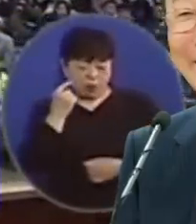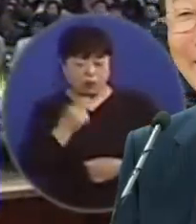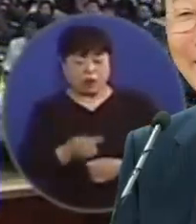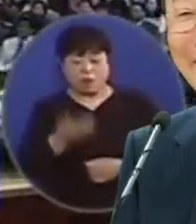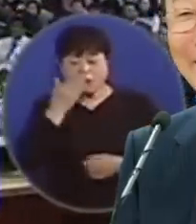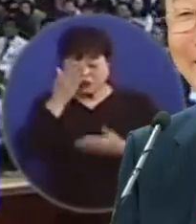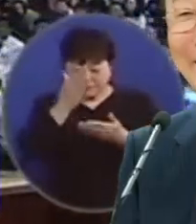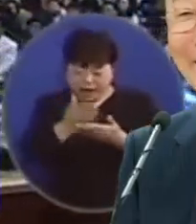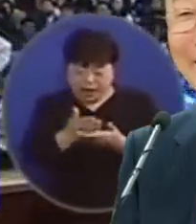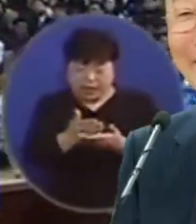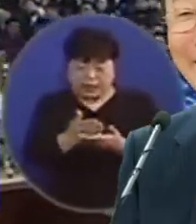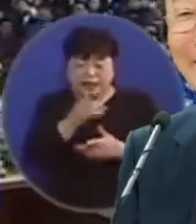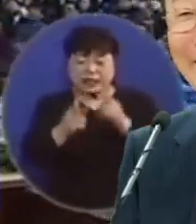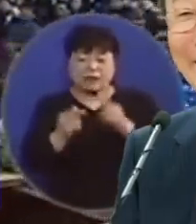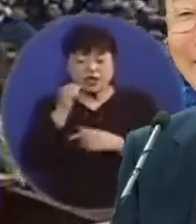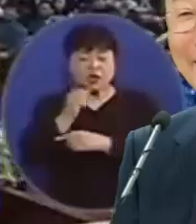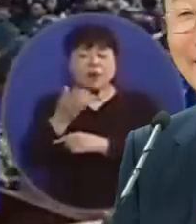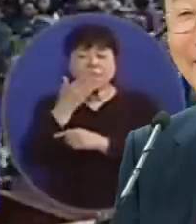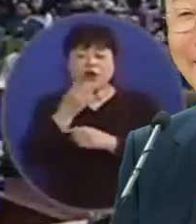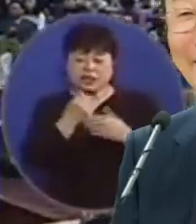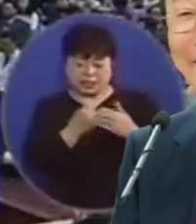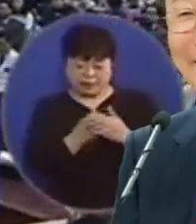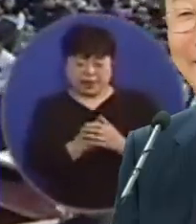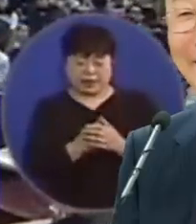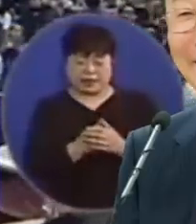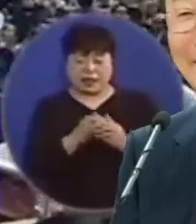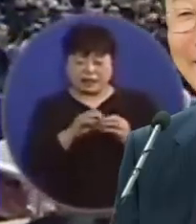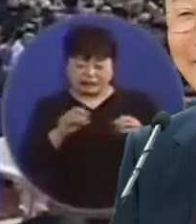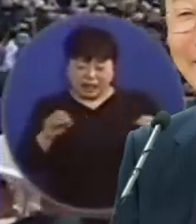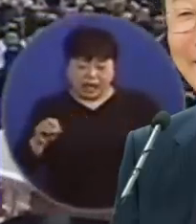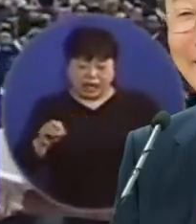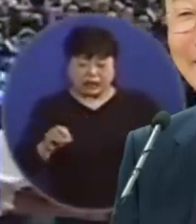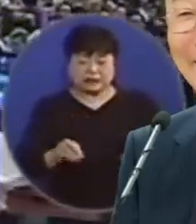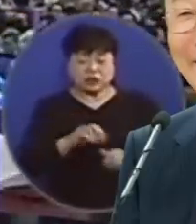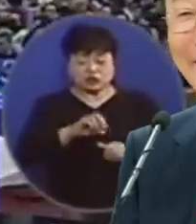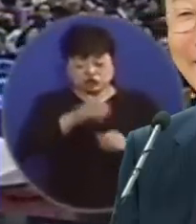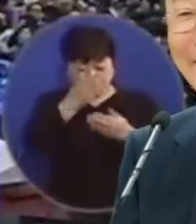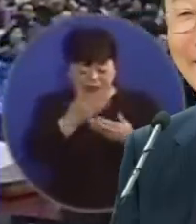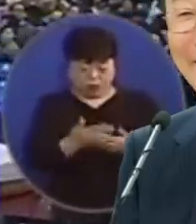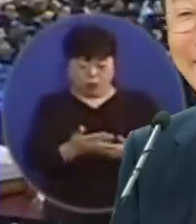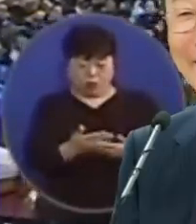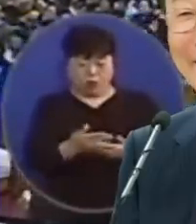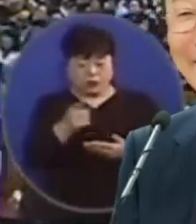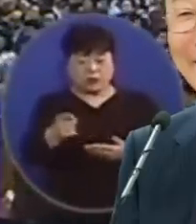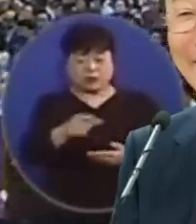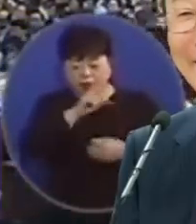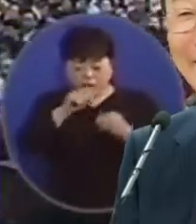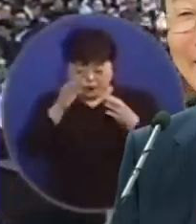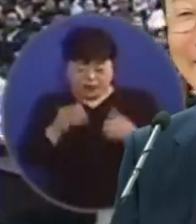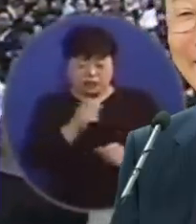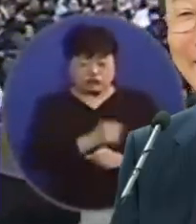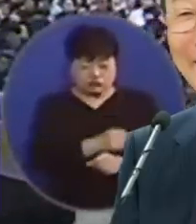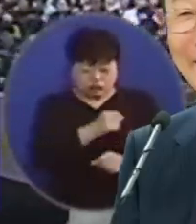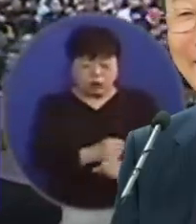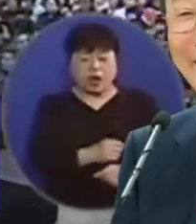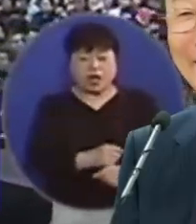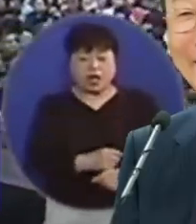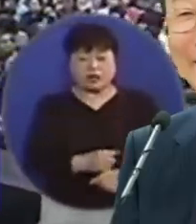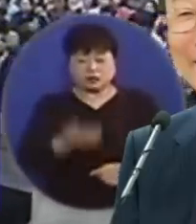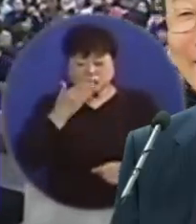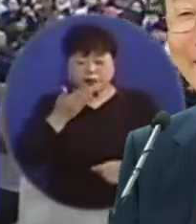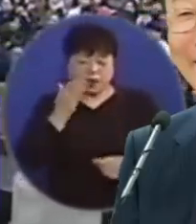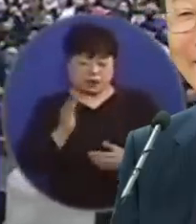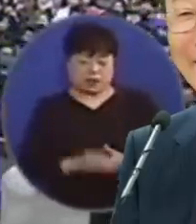내게 먹지 말라 한 나무의 열매를 먹었은즉 땅은 너로 말미암아 저주를 받고 너는 내 평생에 수고하여 그 소산을